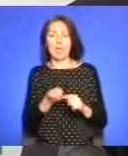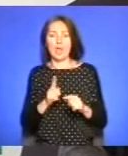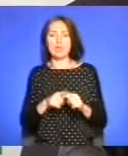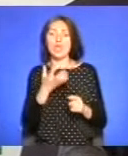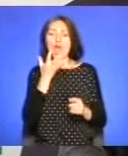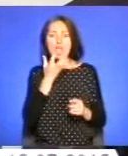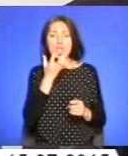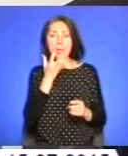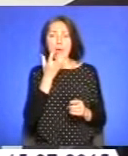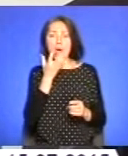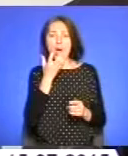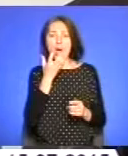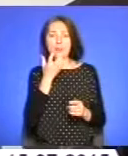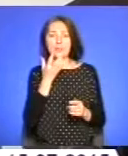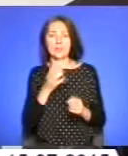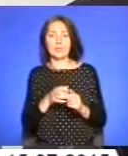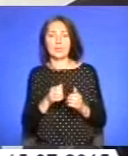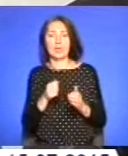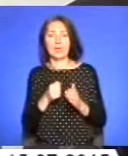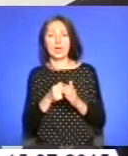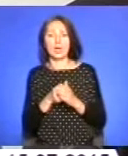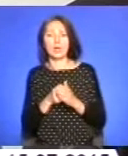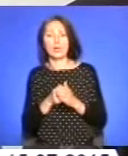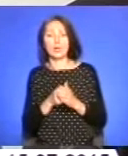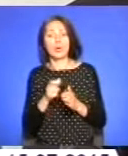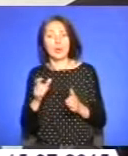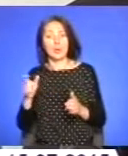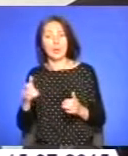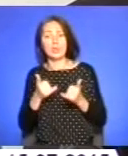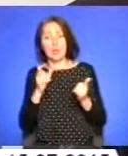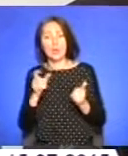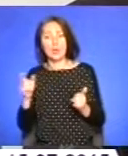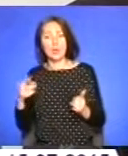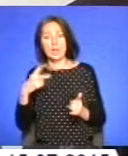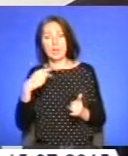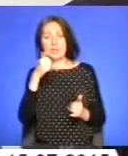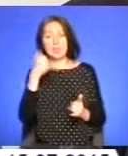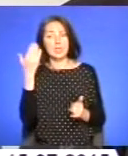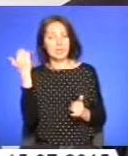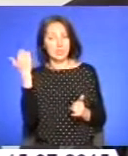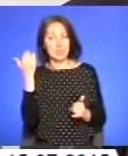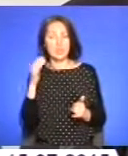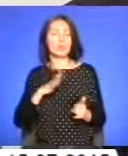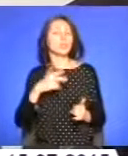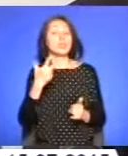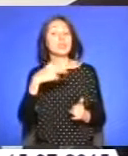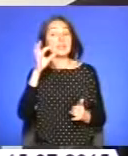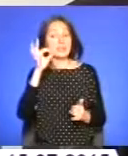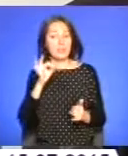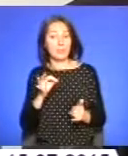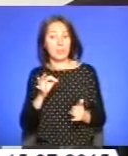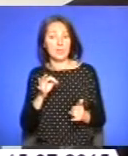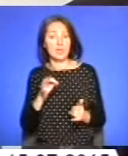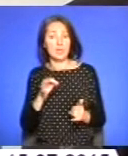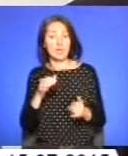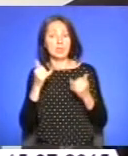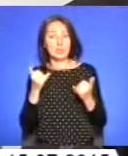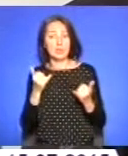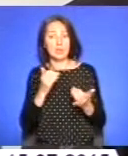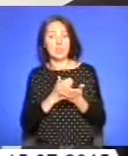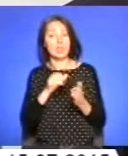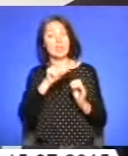тепла от производителя до употребителя 20 лет назад составляли 33%, то сейчас